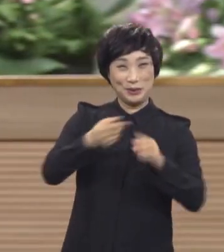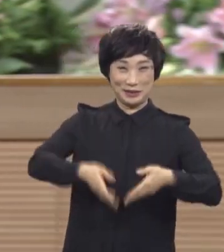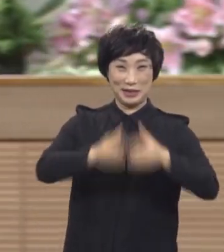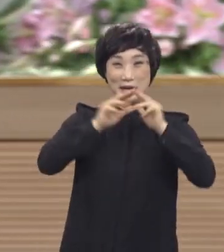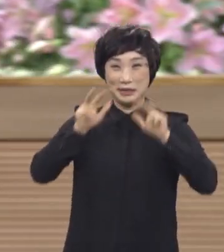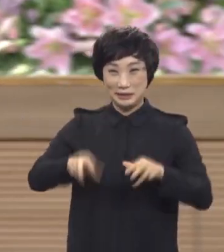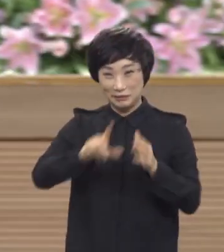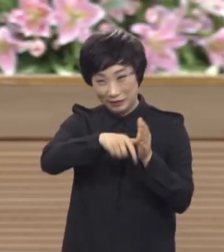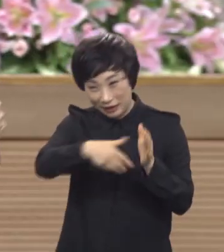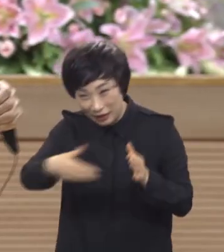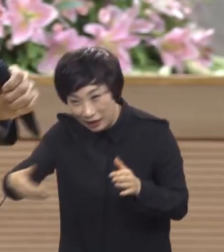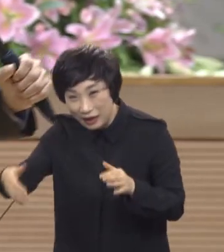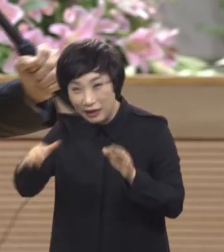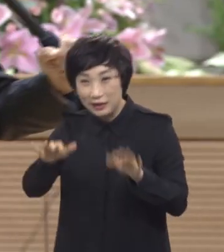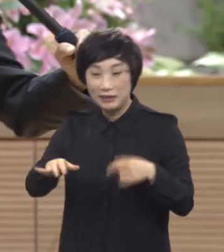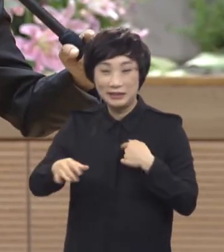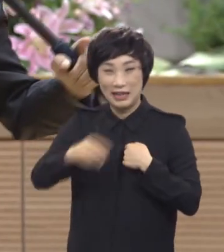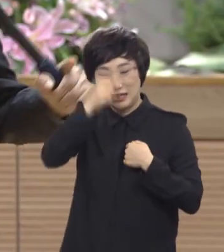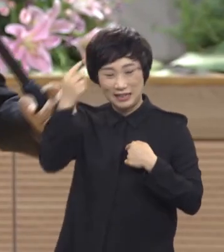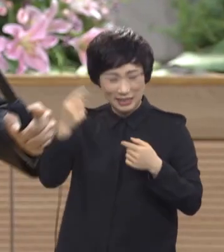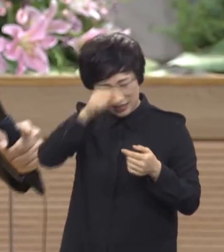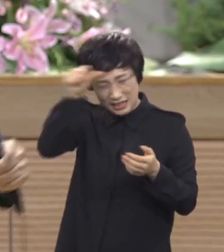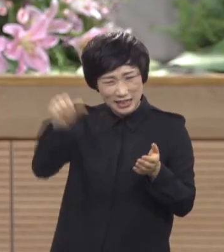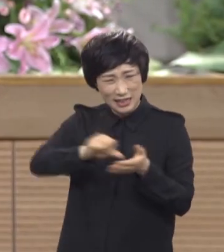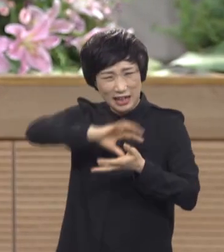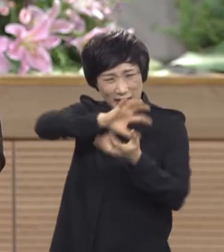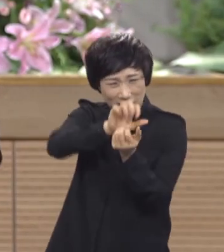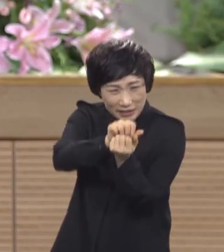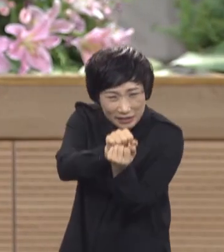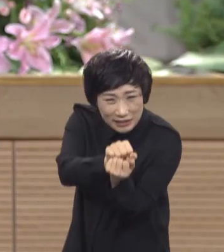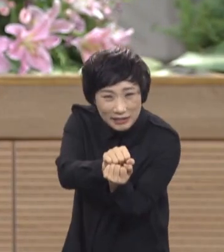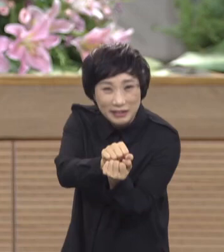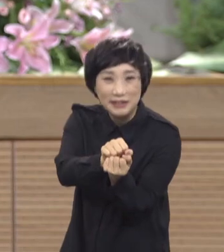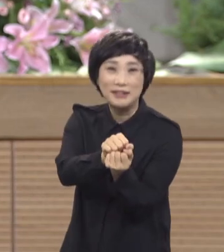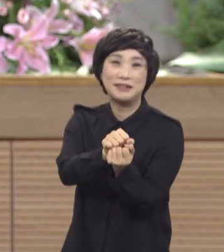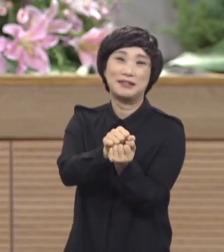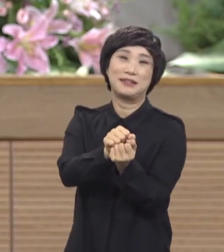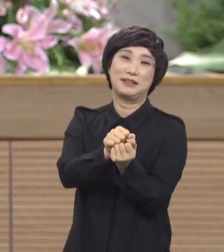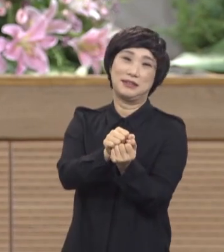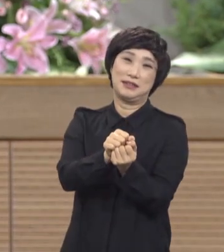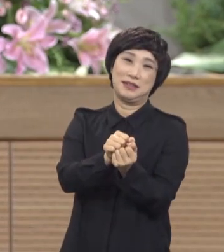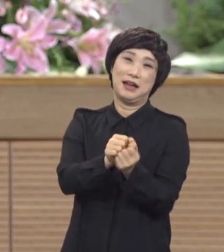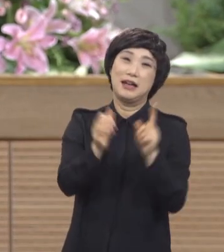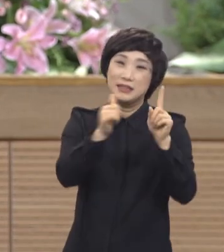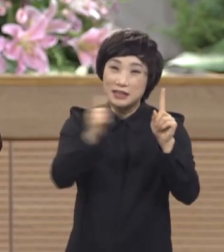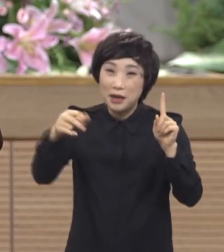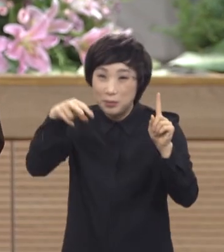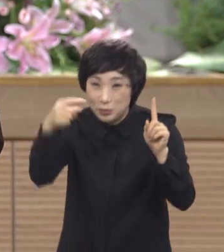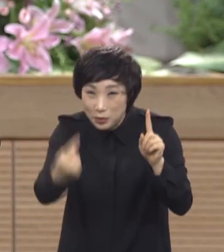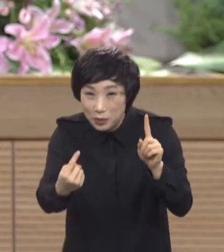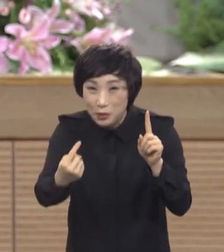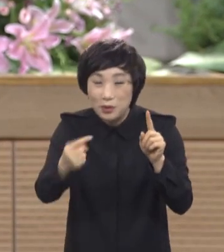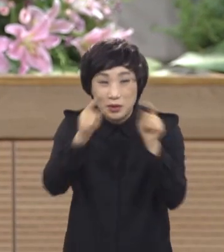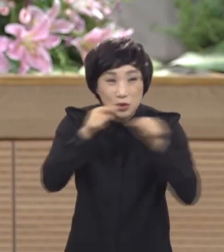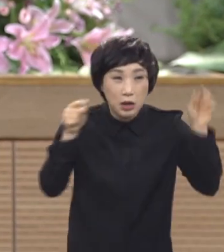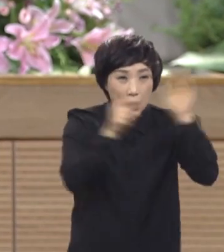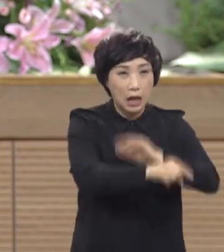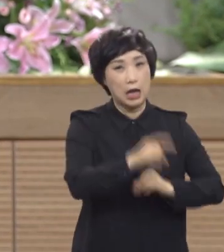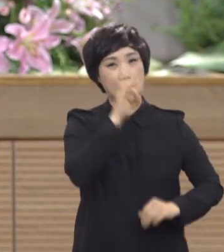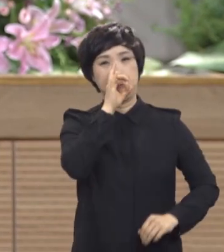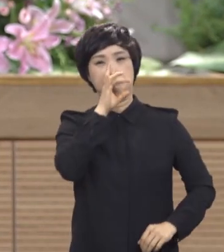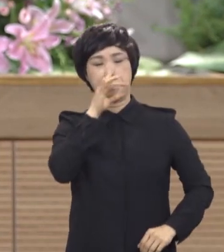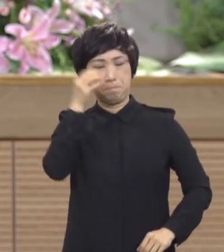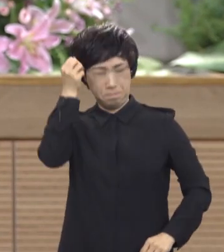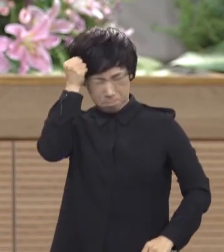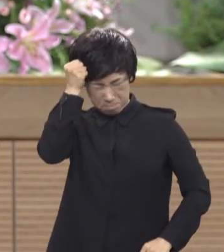오늘까지 내 생애를 다 맞춰서 단 한 사람도 지옥 가면 안